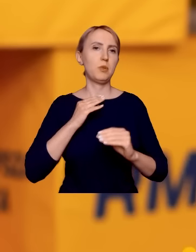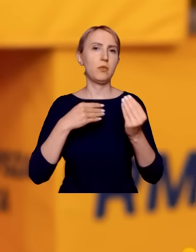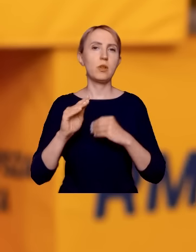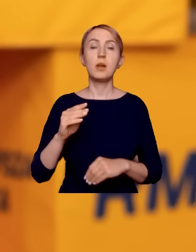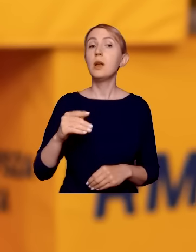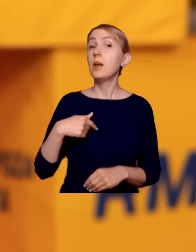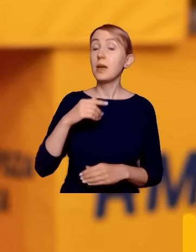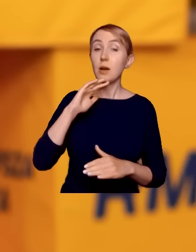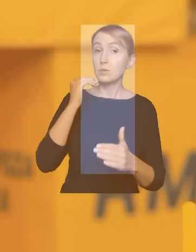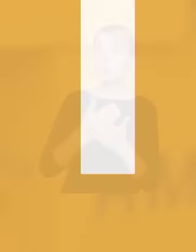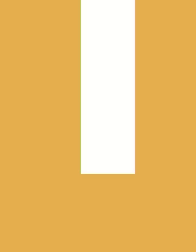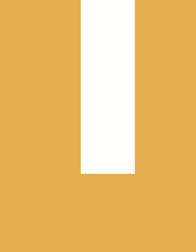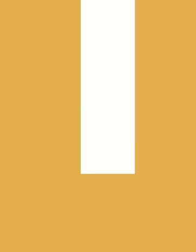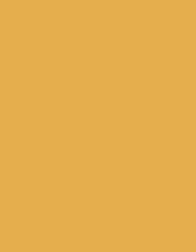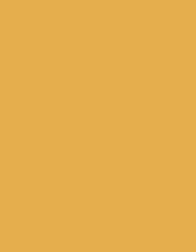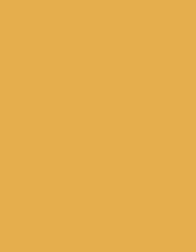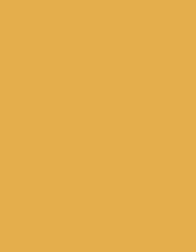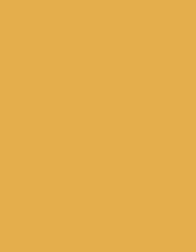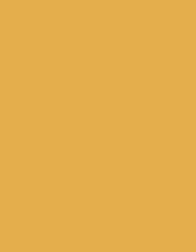będziemy mocarstwem atomowym.